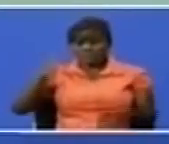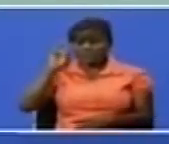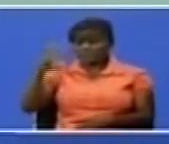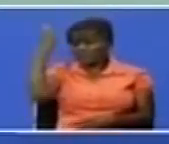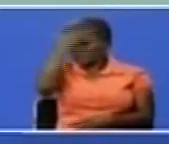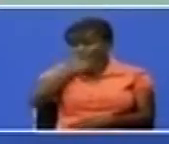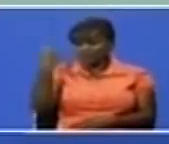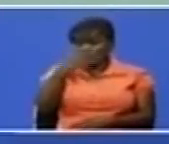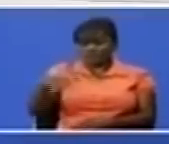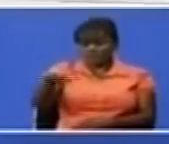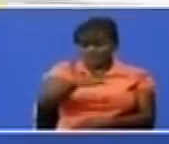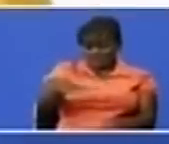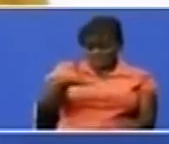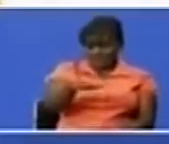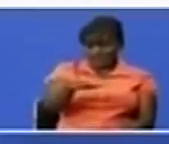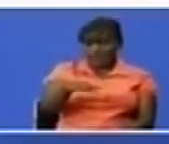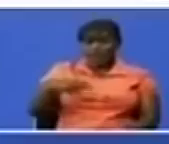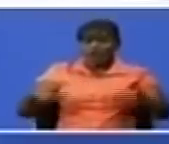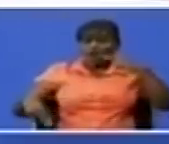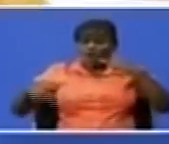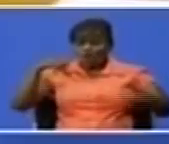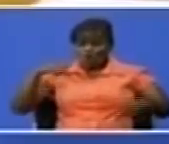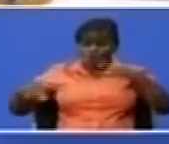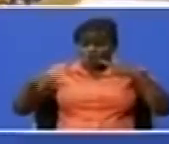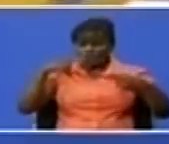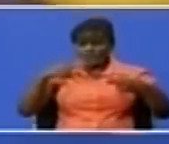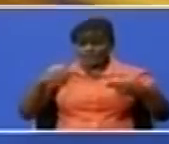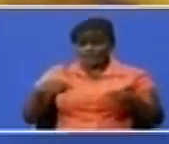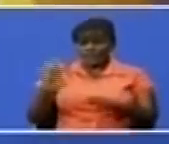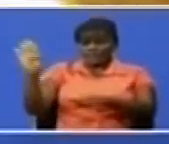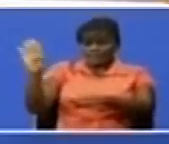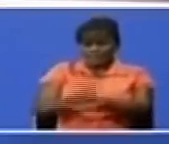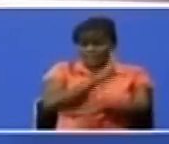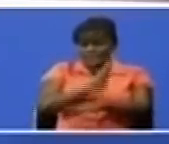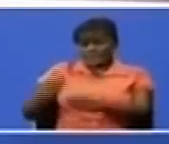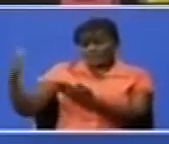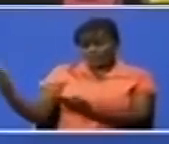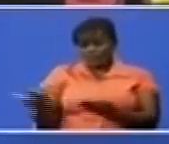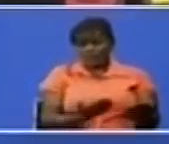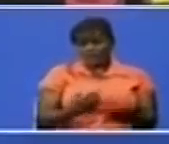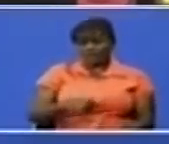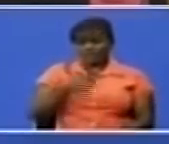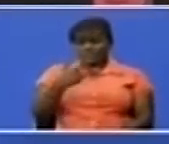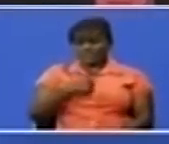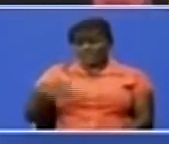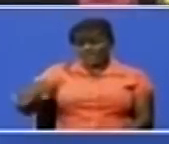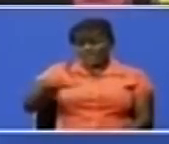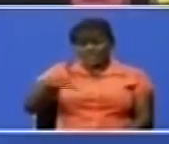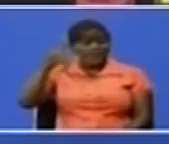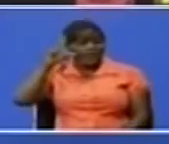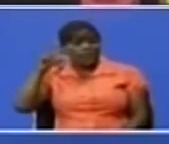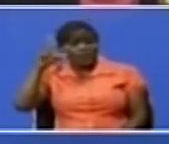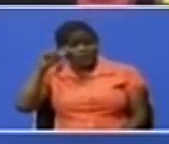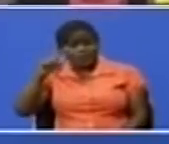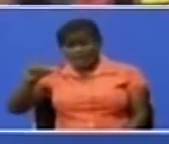kupendeza hasa ya fukwe za pwani. Hoteli za mji wa Mombasa zimechangamka katika kuwakaribisha watalii wanaotarajiwa katika mji huo na miji